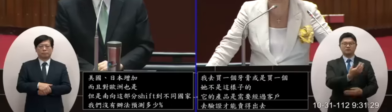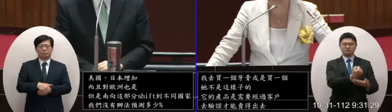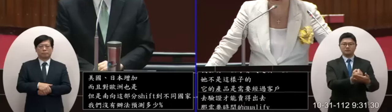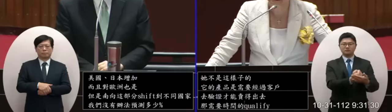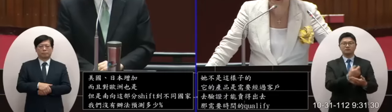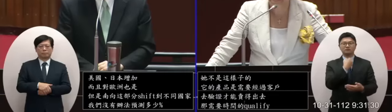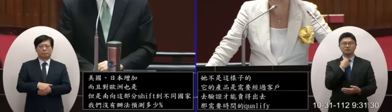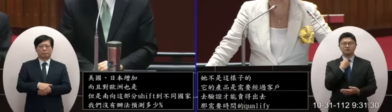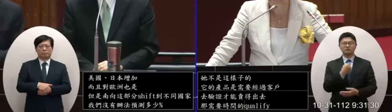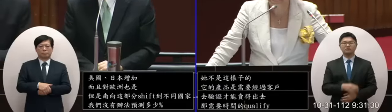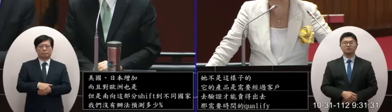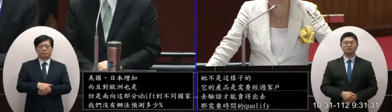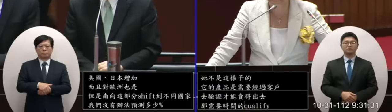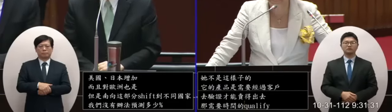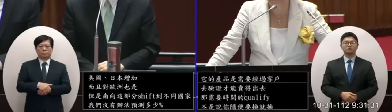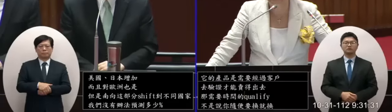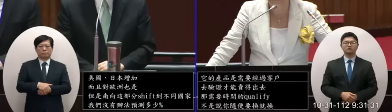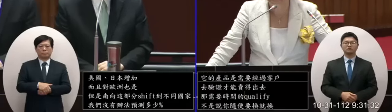两位还是留步啊。